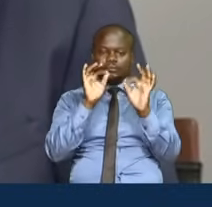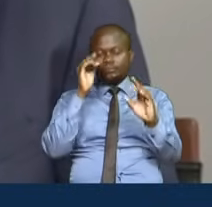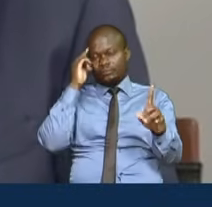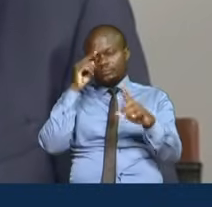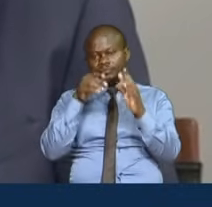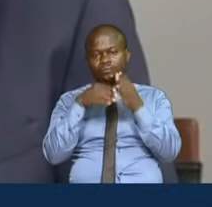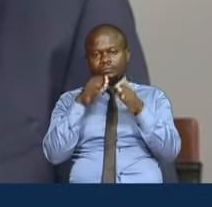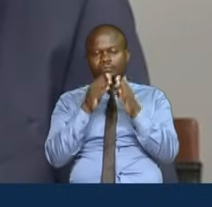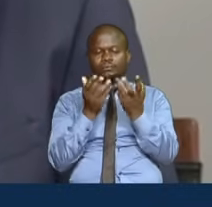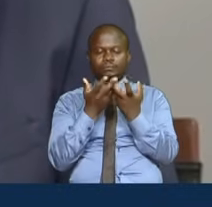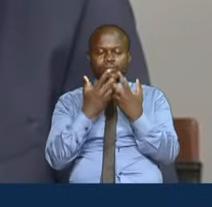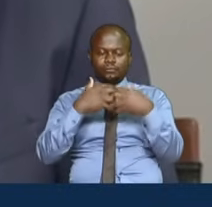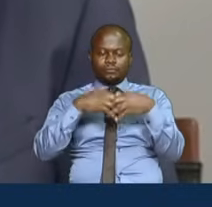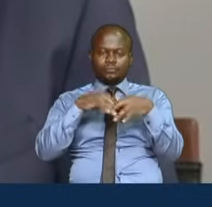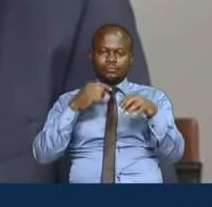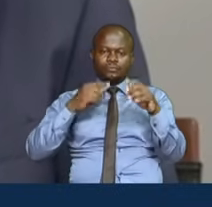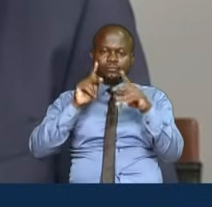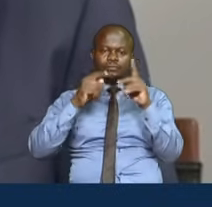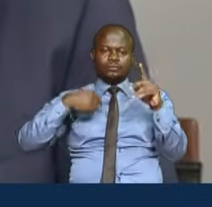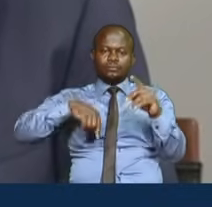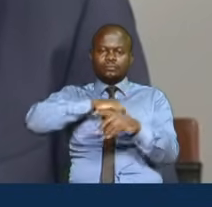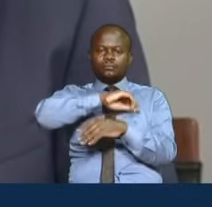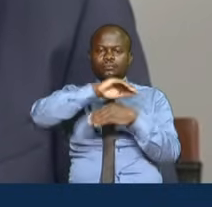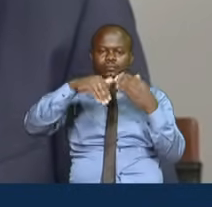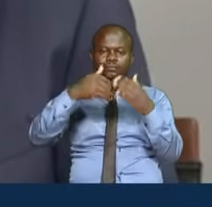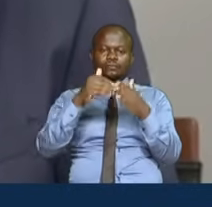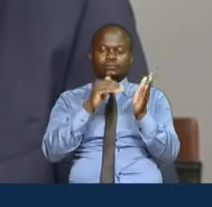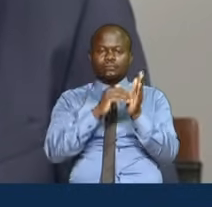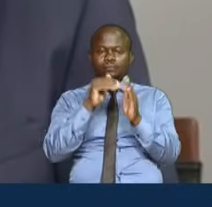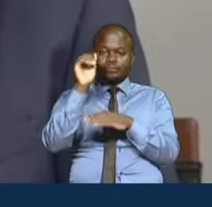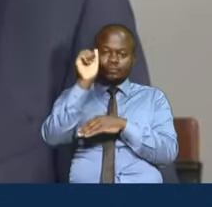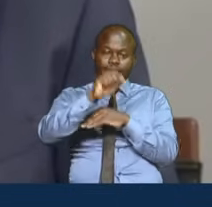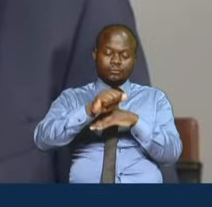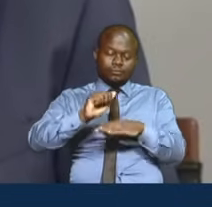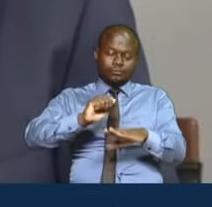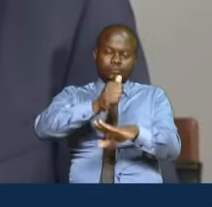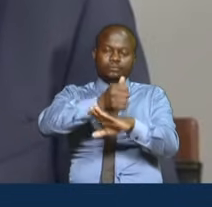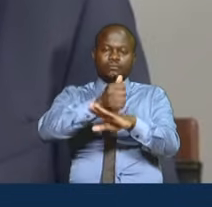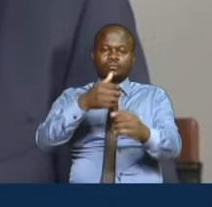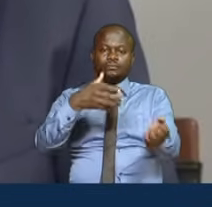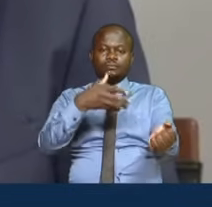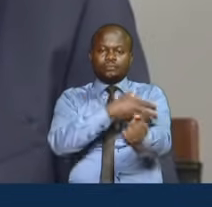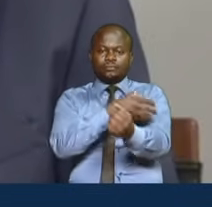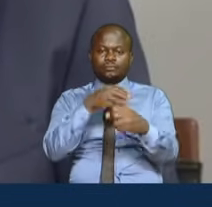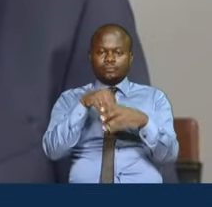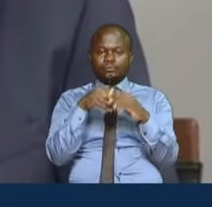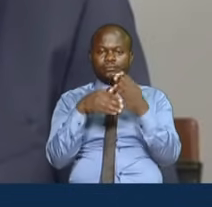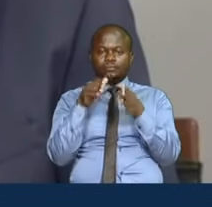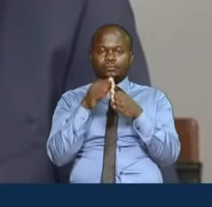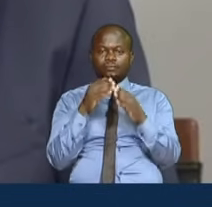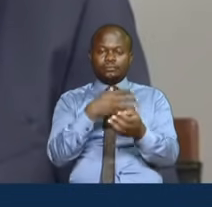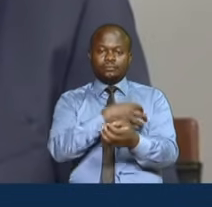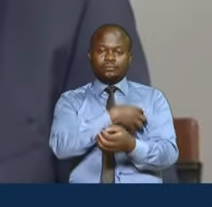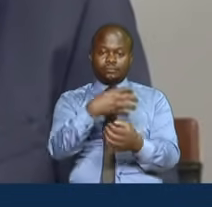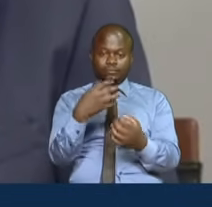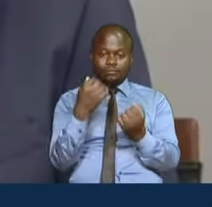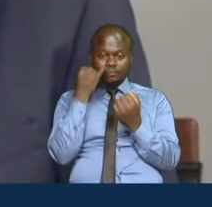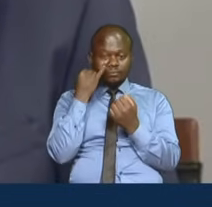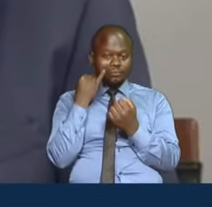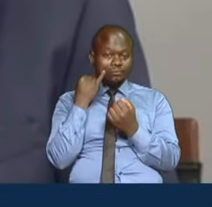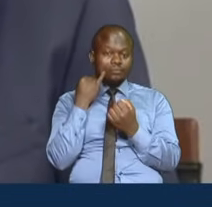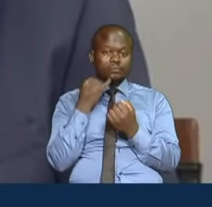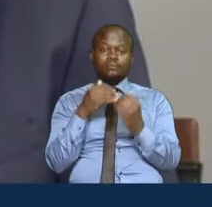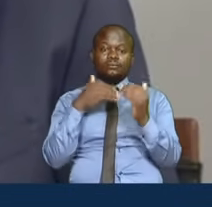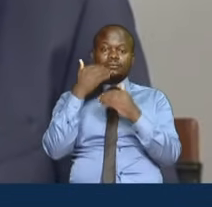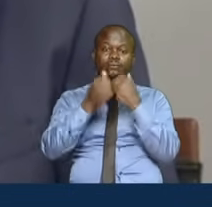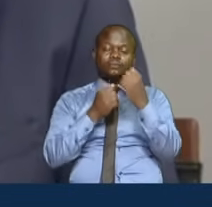kubaka ubumwe bw'abaturage bacu. Ikindi kandi twanarushijeho gushyiramo ingufu mu kubaka ubukungu bukomeye. Rero nyuma